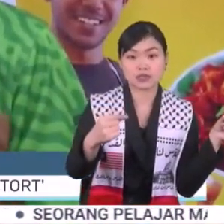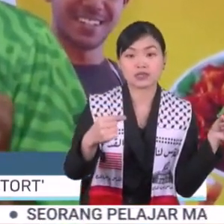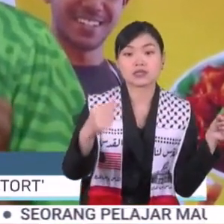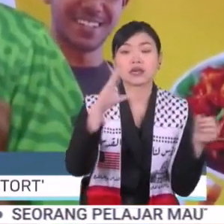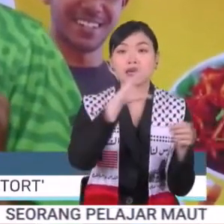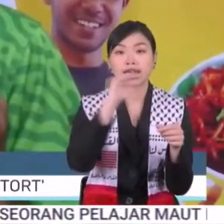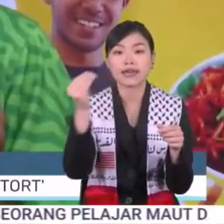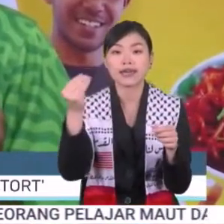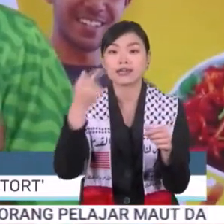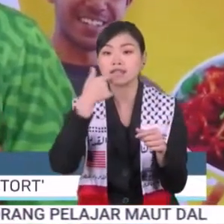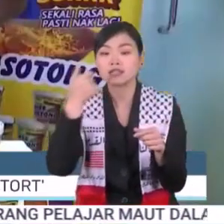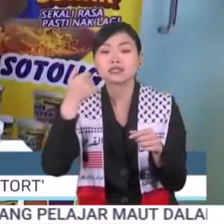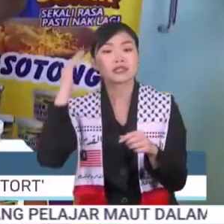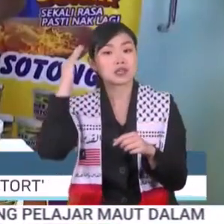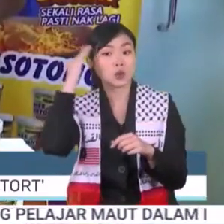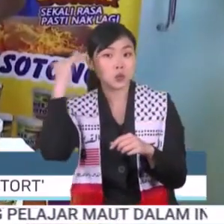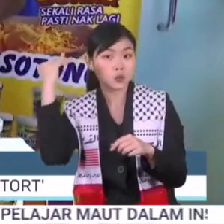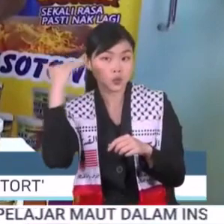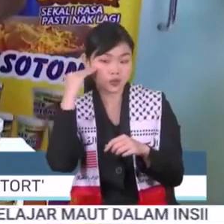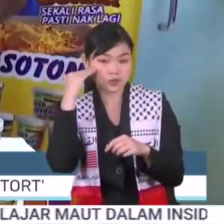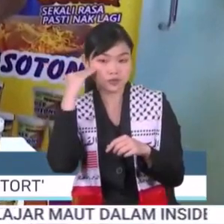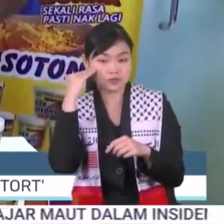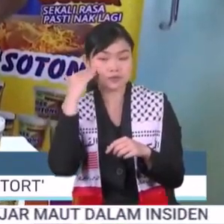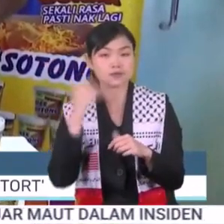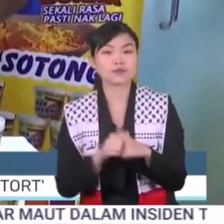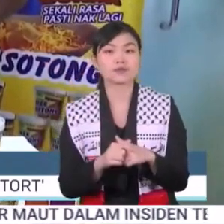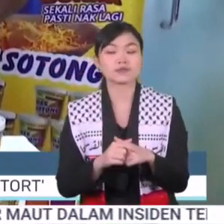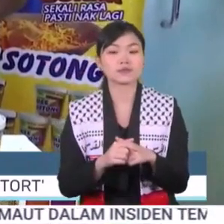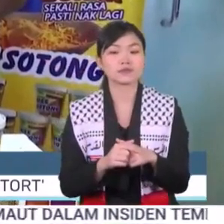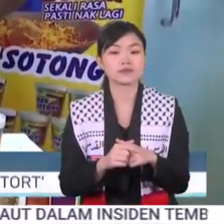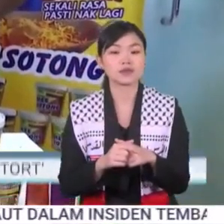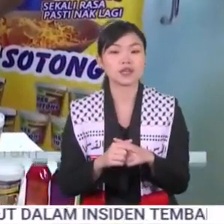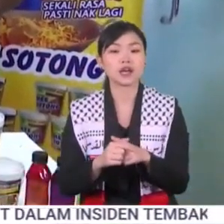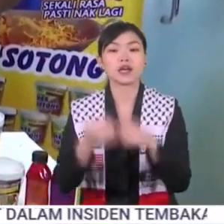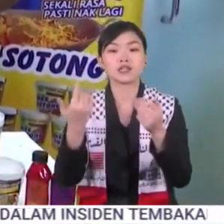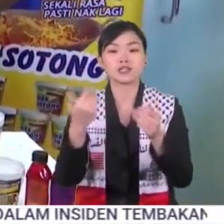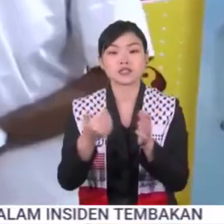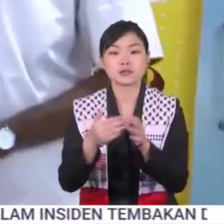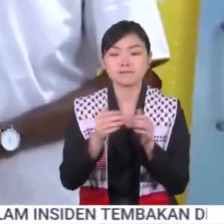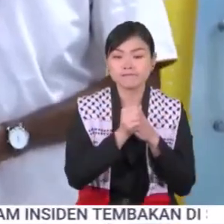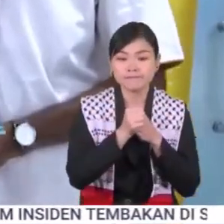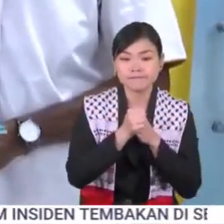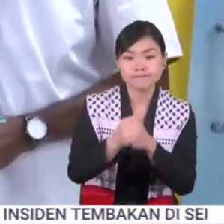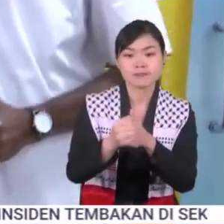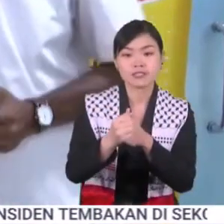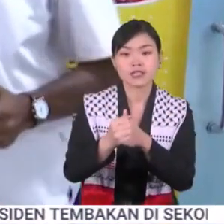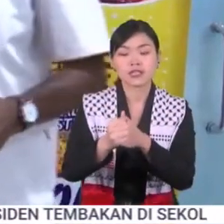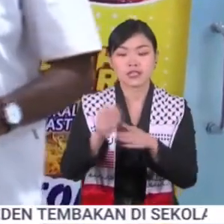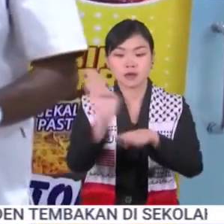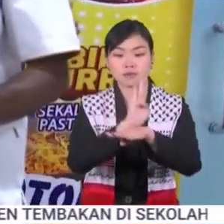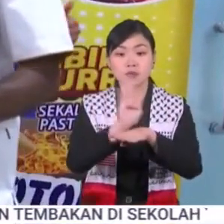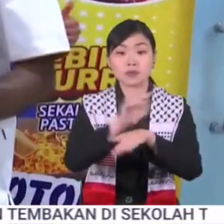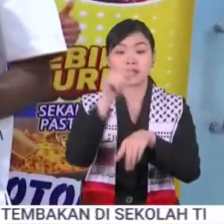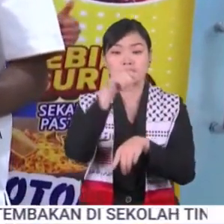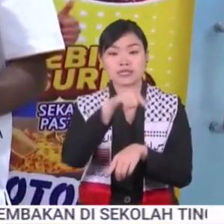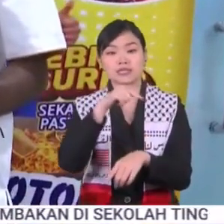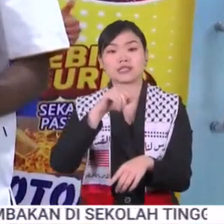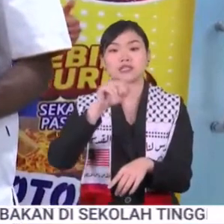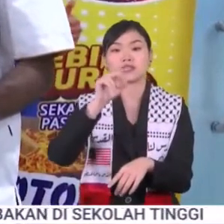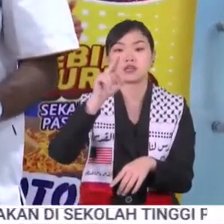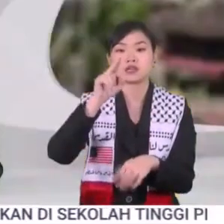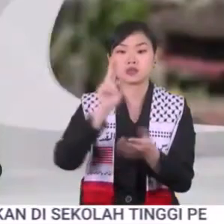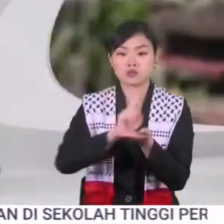sekarang perisa Korean raman kejayaannya juga hasil bimbingan dan pendidikan menerusi subjek keusahawanan di Universiti